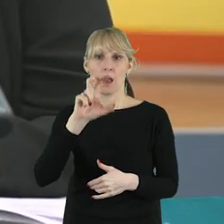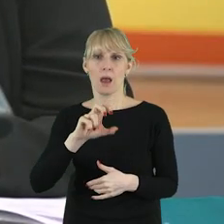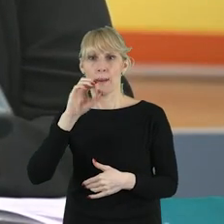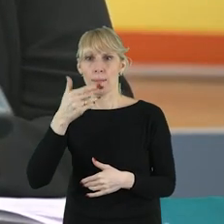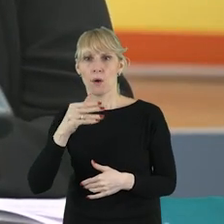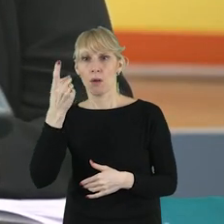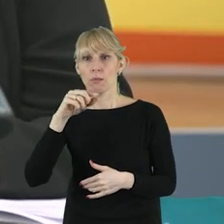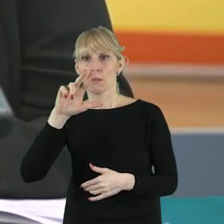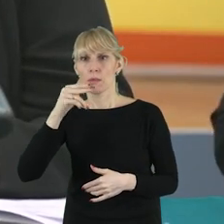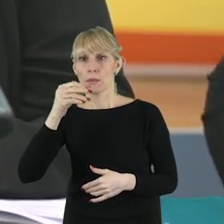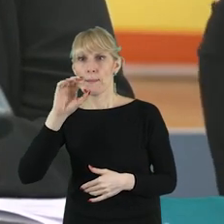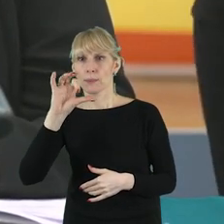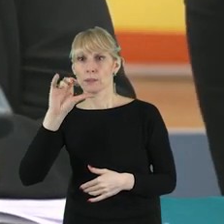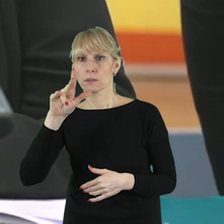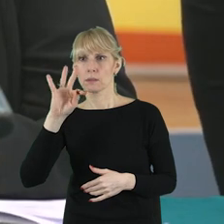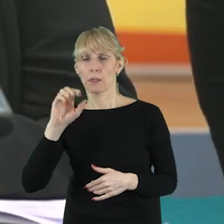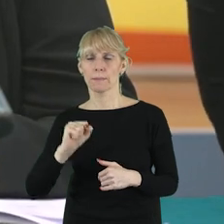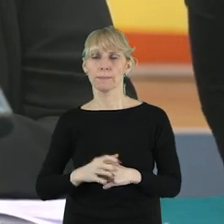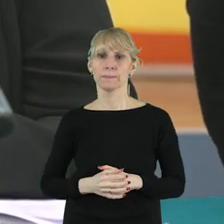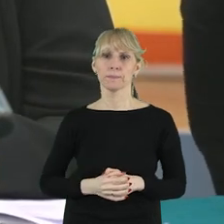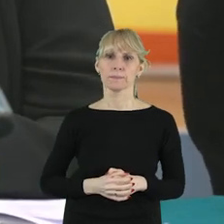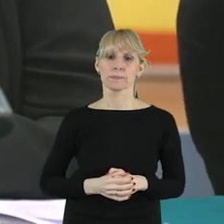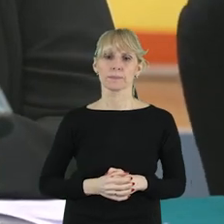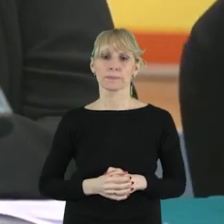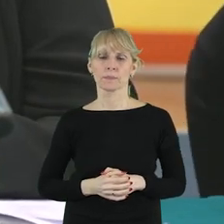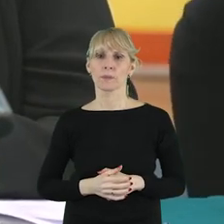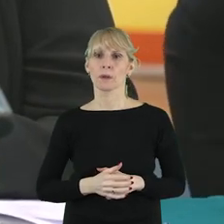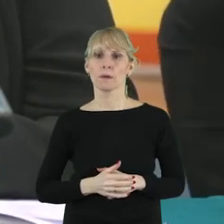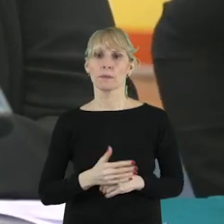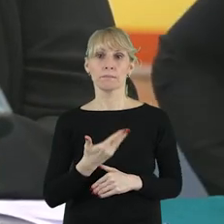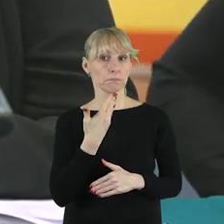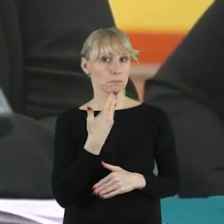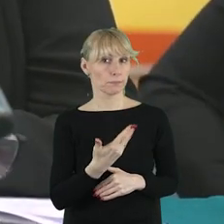Dziękuję bardzo. Czy ktoś z państwa radnych chciałby jeszcze zabrać głos w tym punkcie?